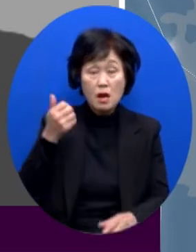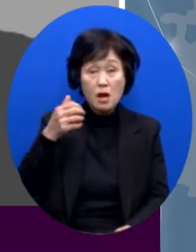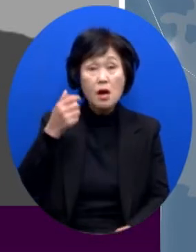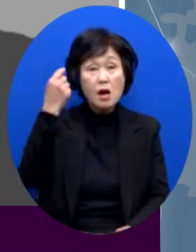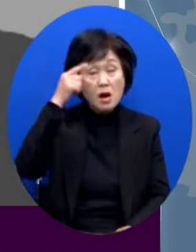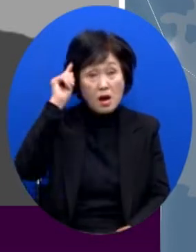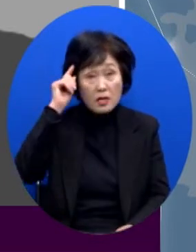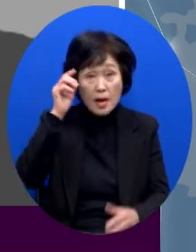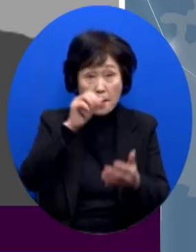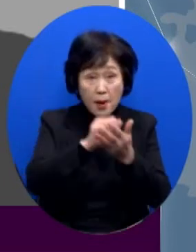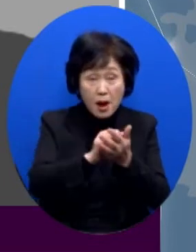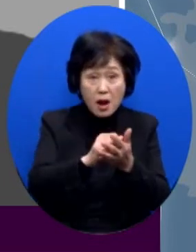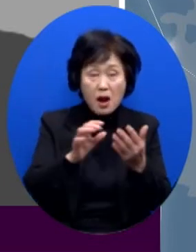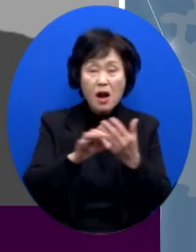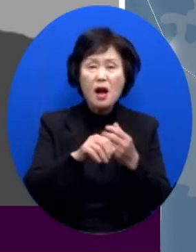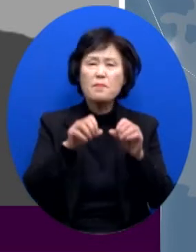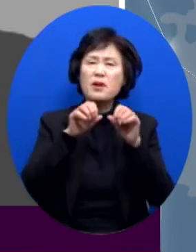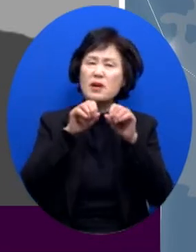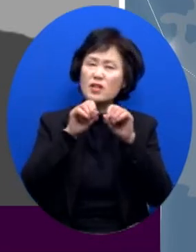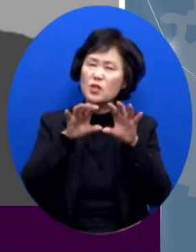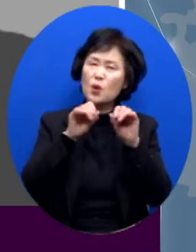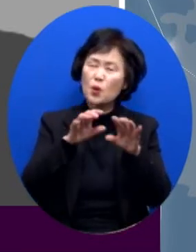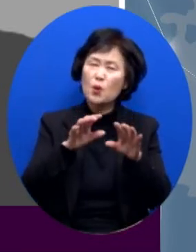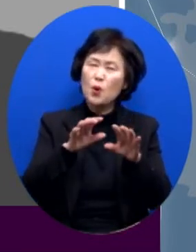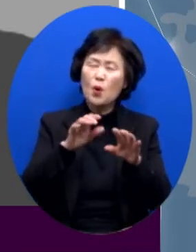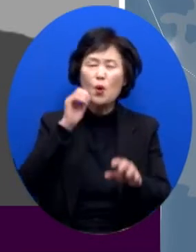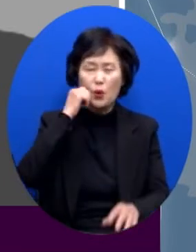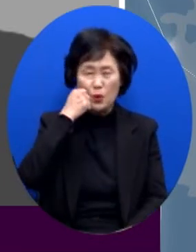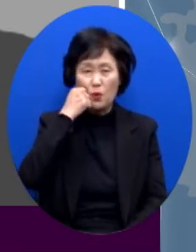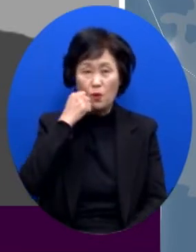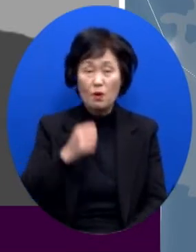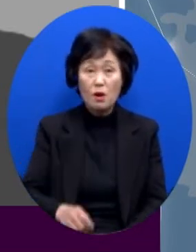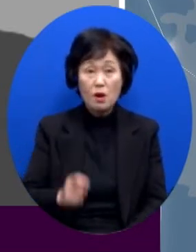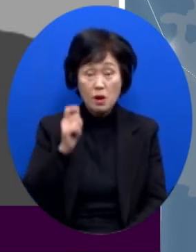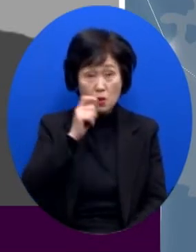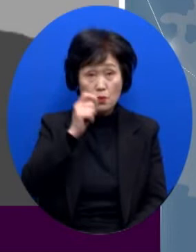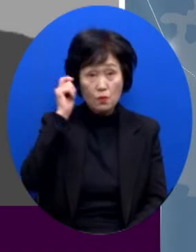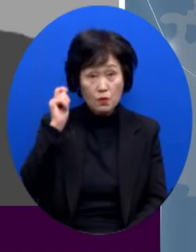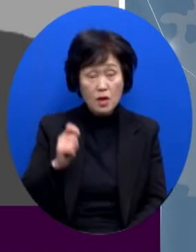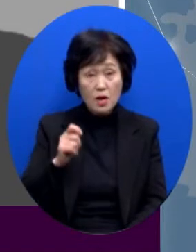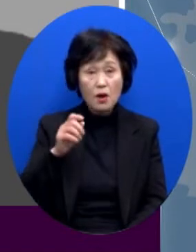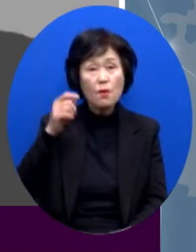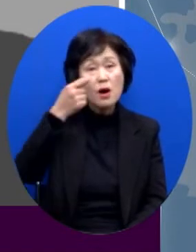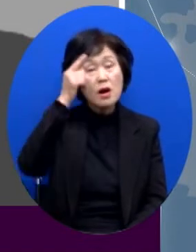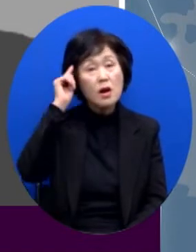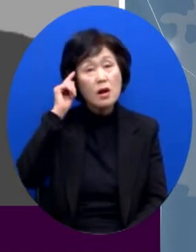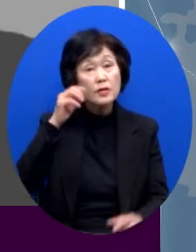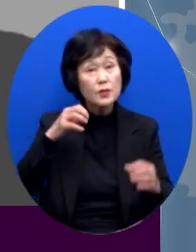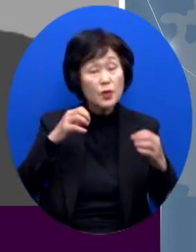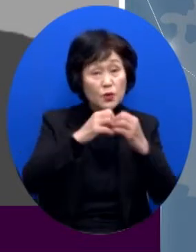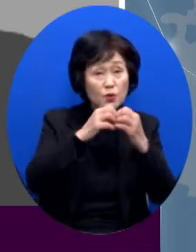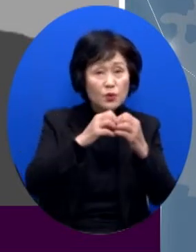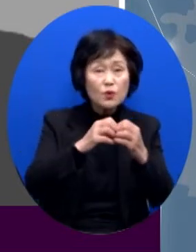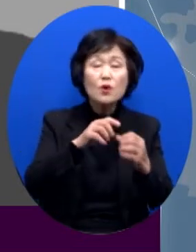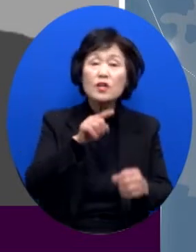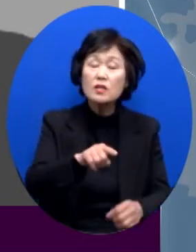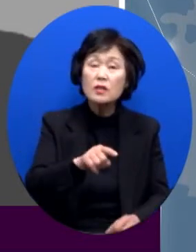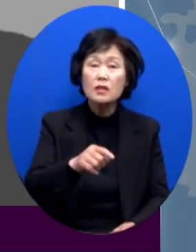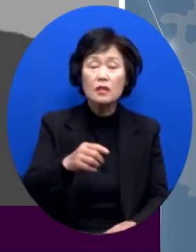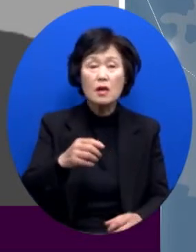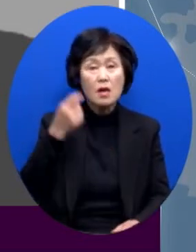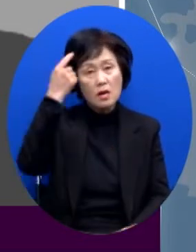크리스천 에게는 영적 전쟁 이기도 하다는 생각도 되는데요 여러 위기 속에서도 동박새 있는 교회들이